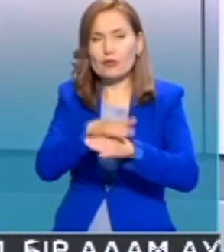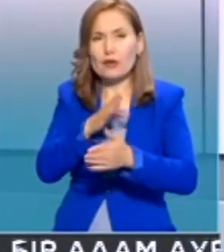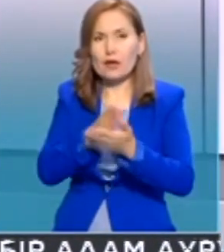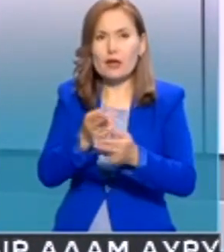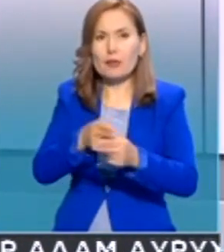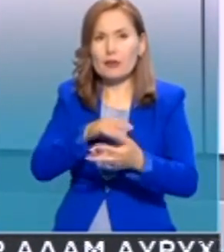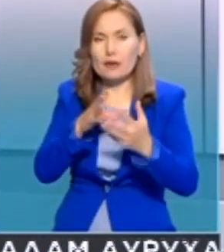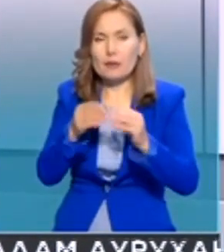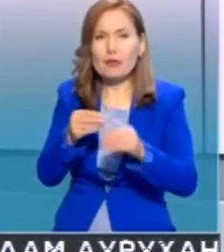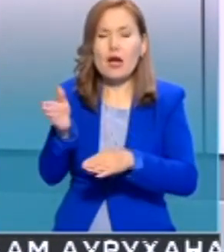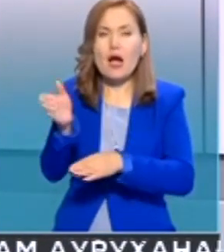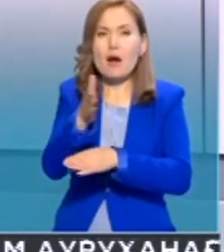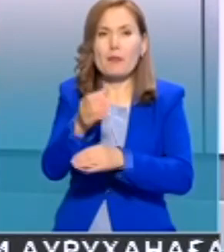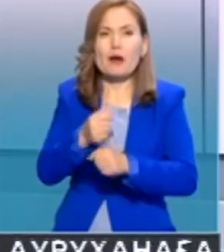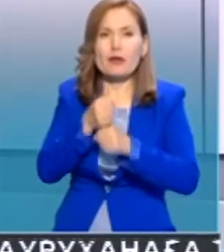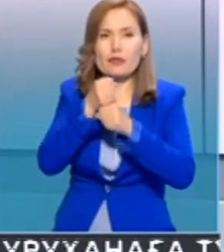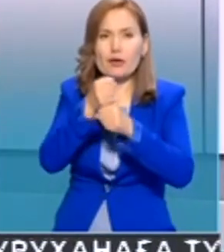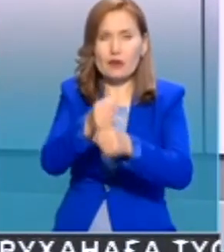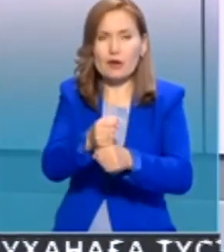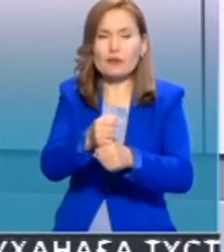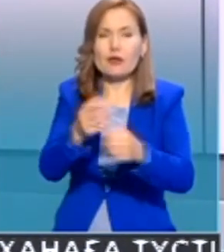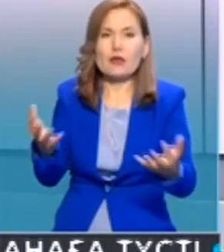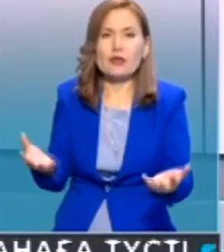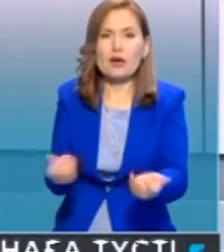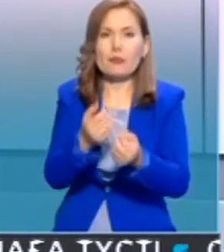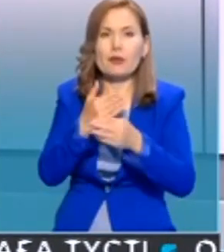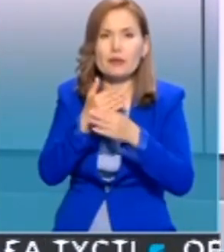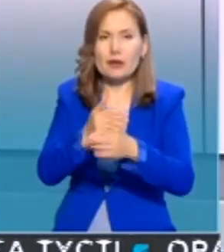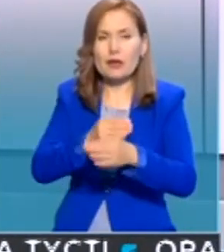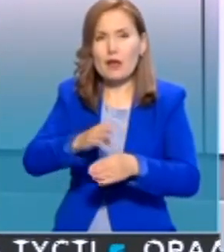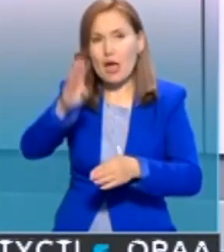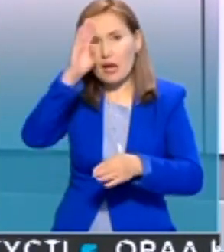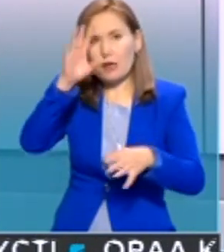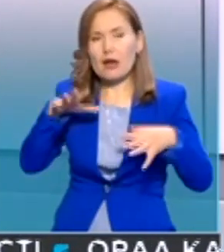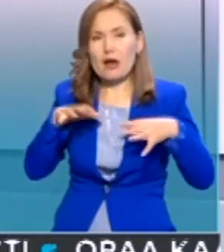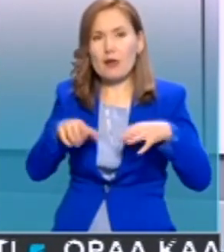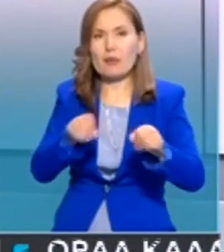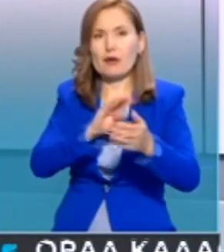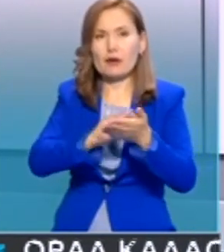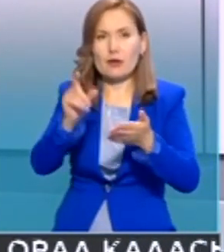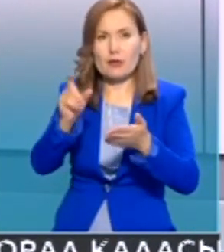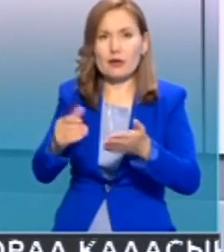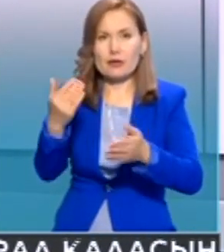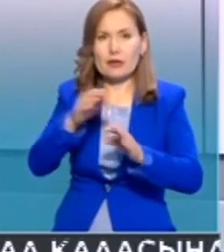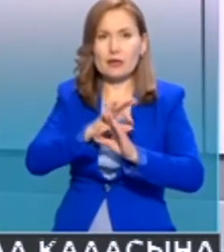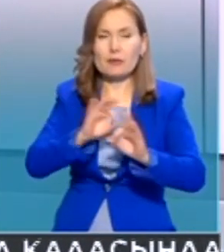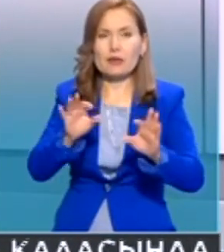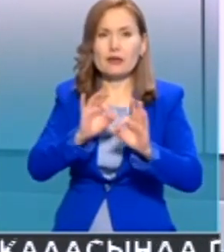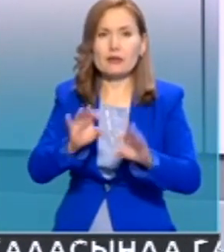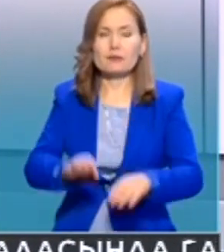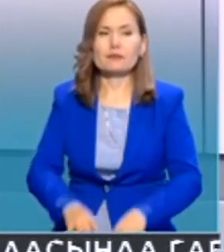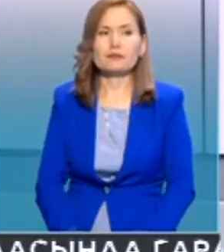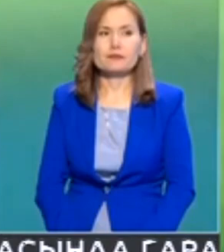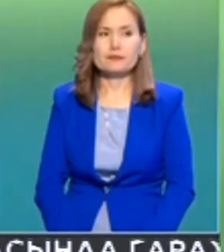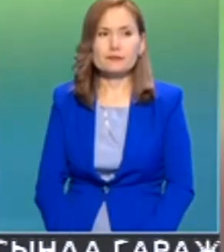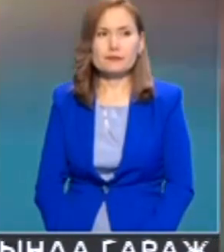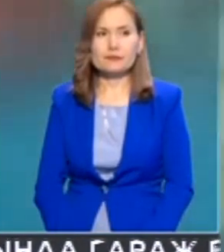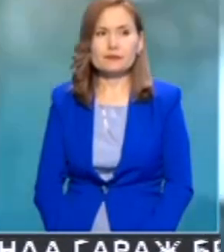Бойтұмарға баланған байрағымызды аяқ асты таптатпай сақтап қалған ерлердің ерлігі жайлы Ғани Қалмахановтың материалы.